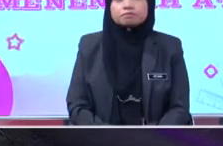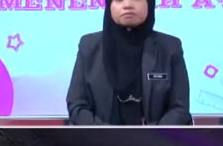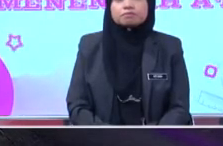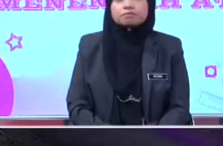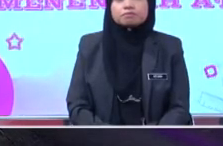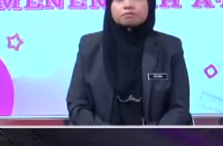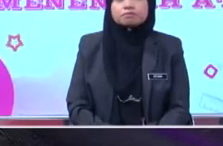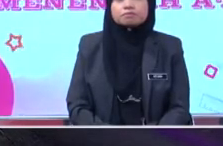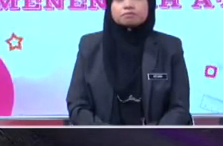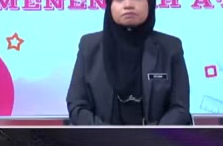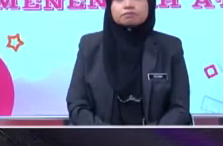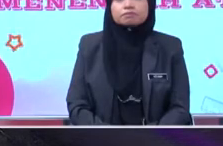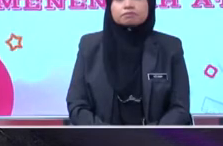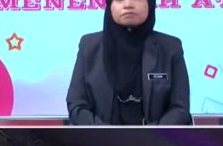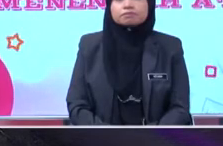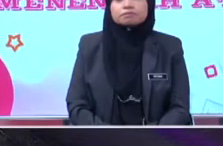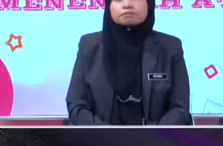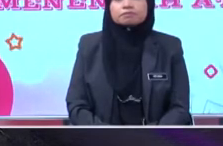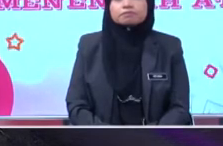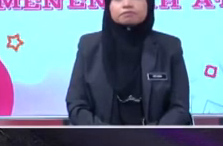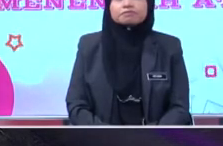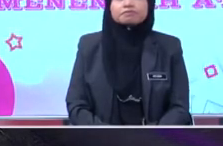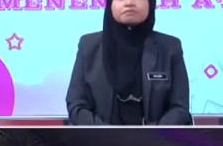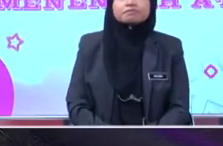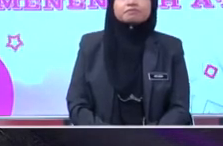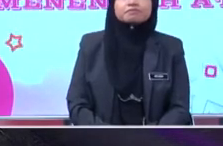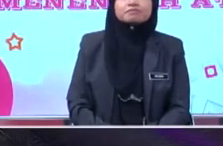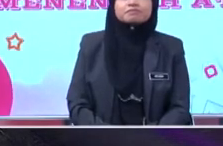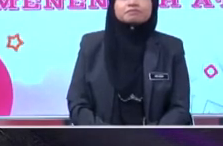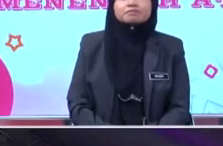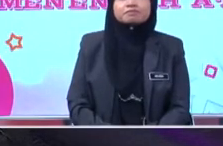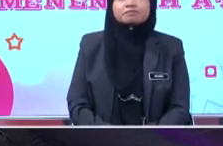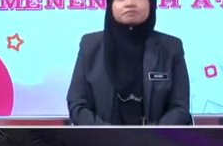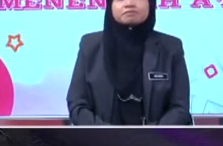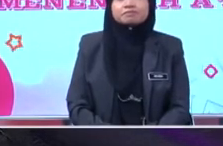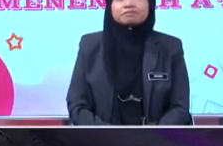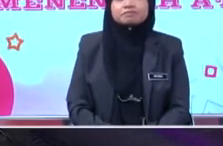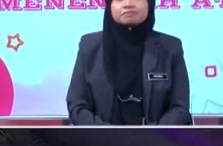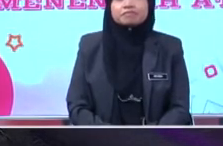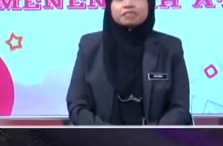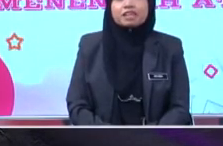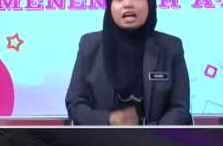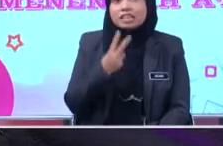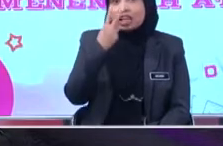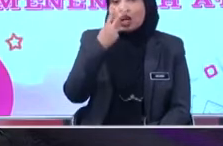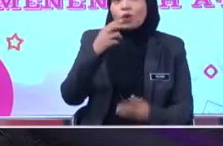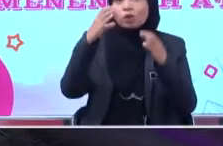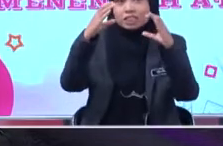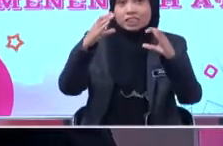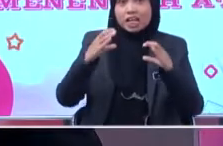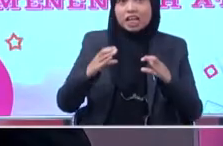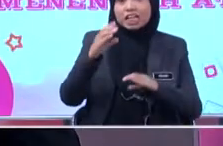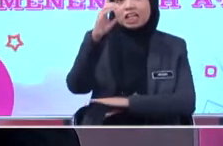nge-rap orange baju Provinsi Riau hai hai hai oke itu dingo cari mendengung